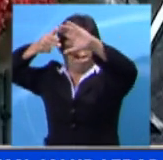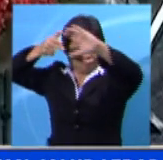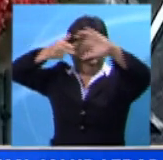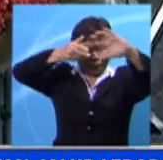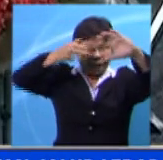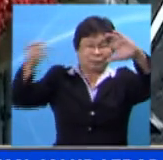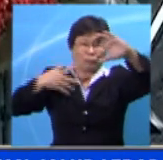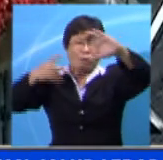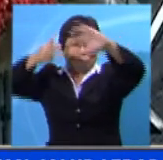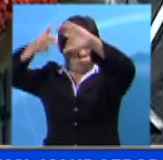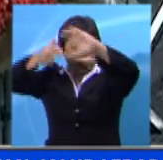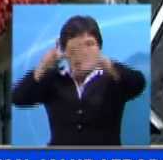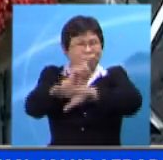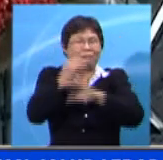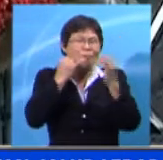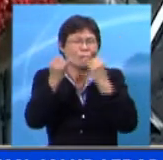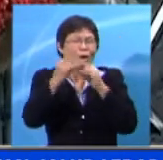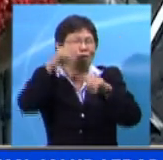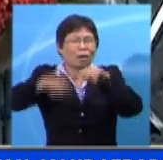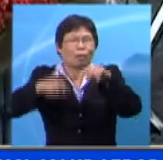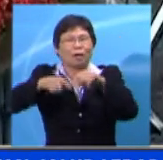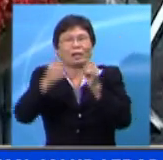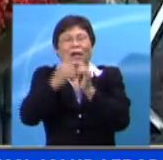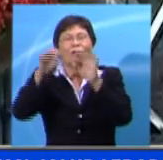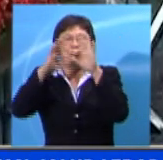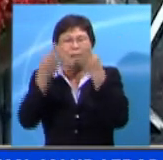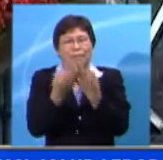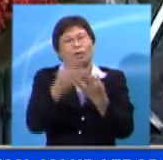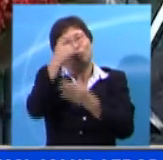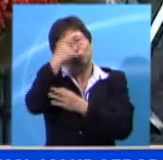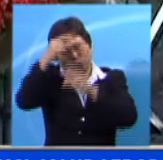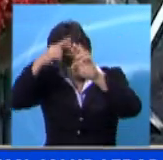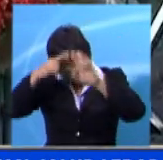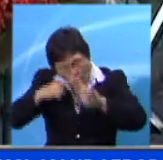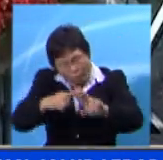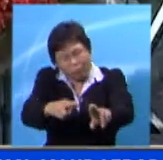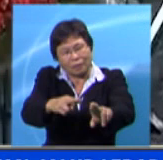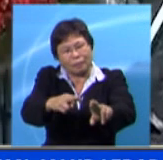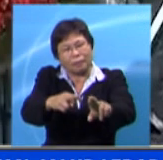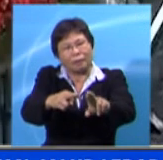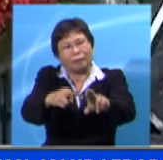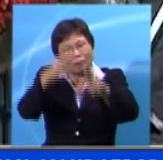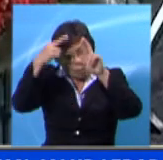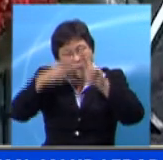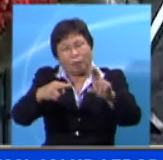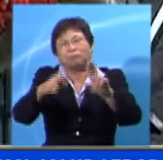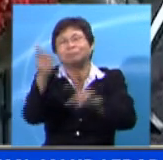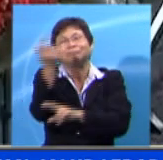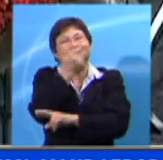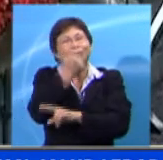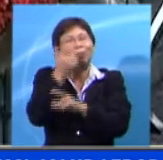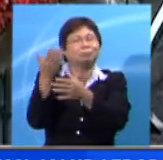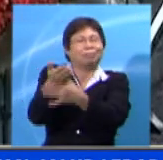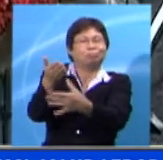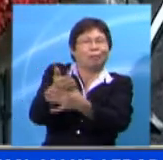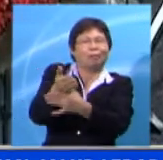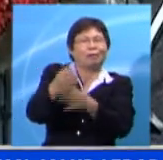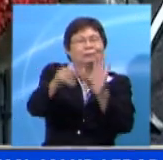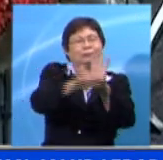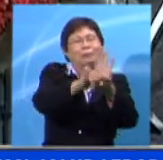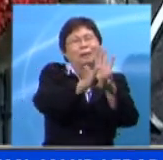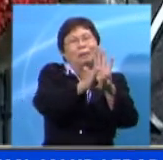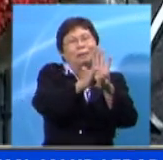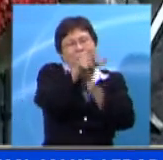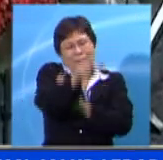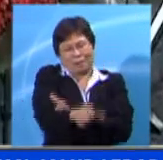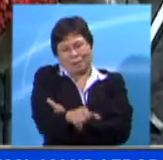melakukan sebarang temubual bersama dengan waris keluarga ini bagi menghormati prinsip bahawa untuk tidak mendedahkan identiti